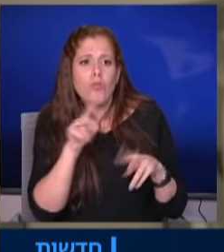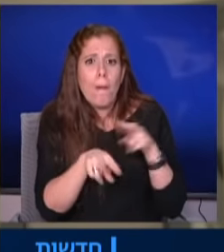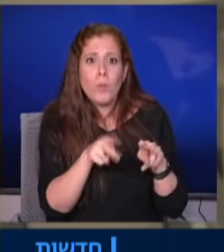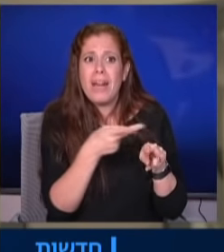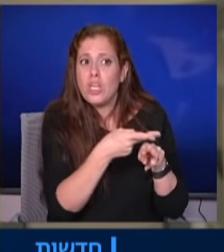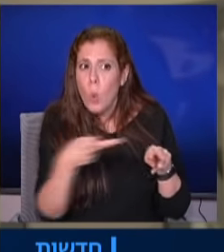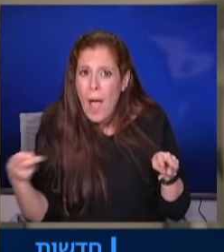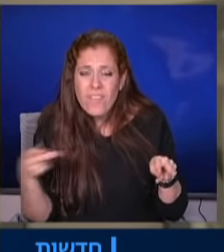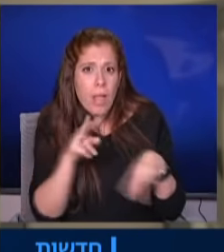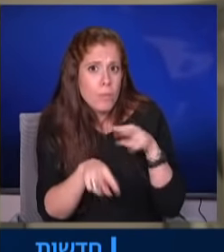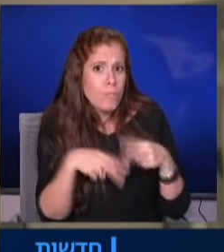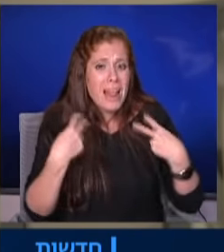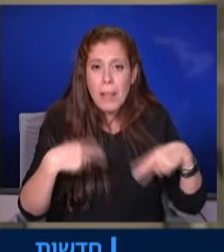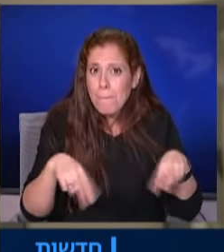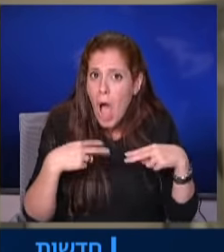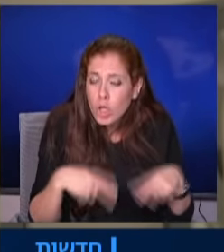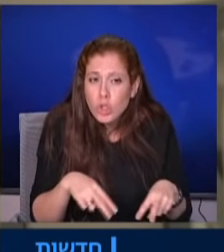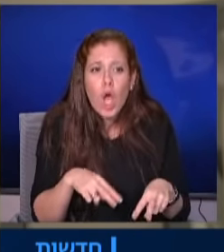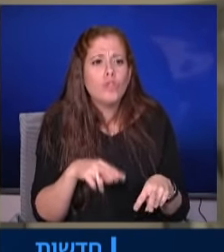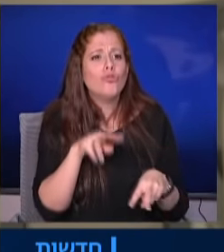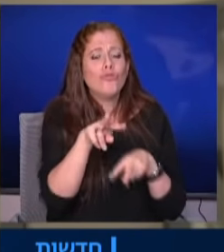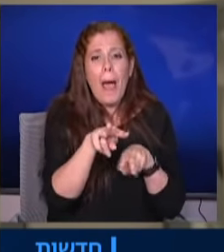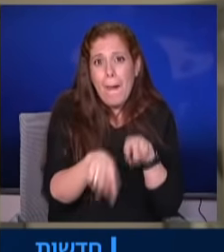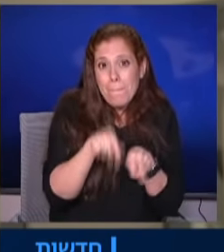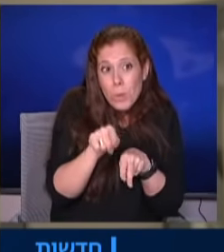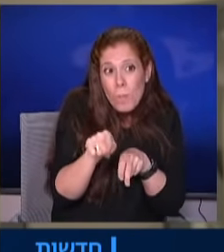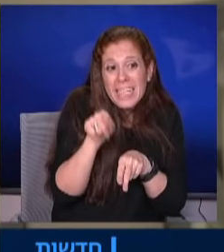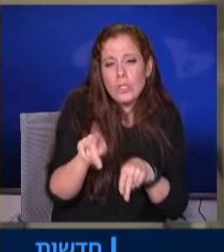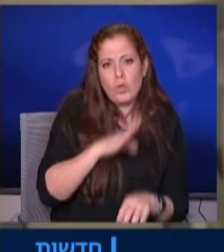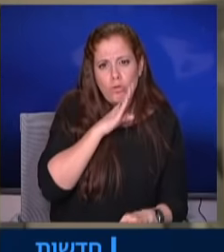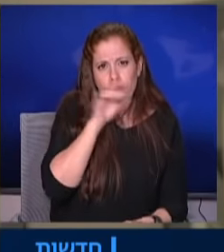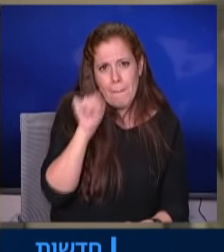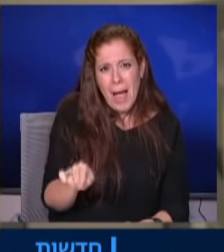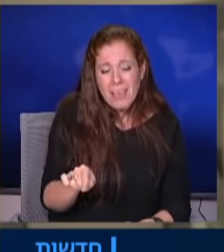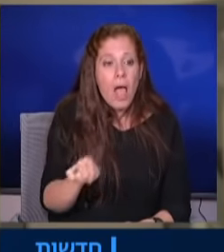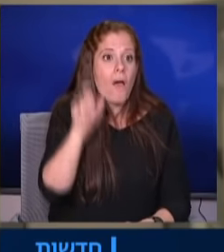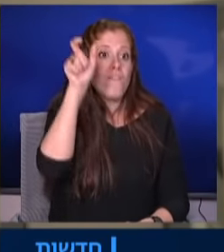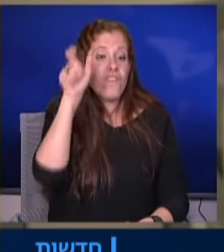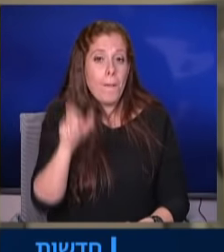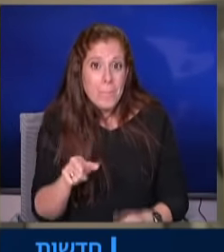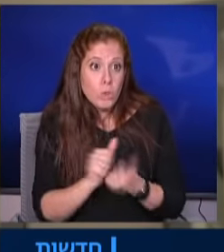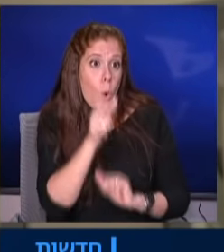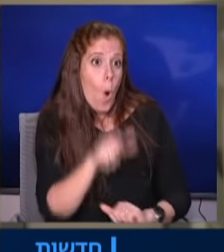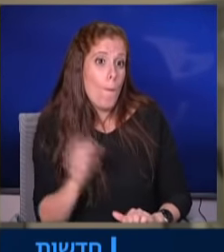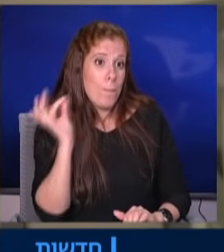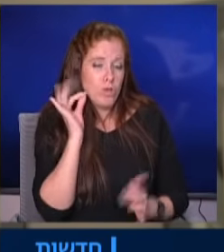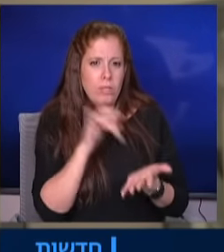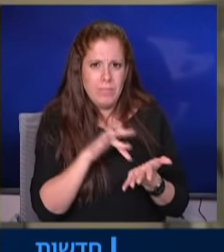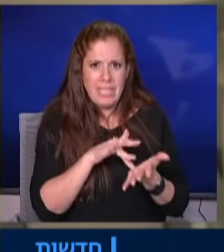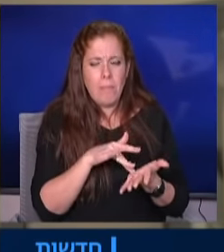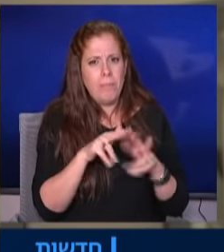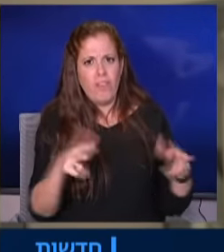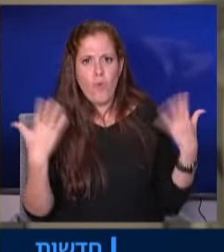שוכבת, המטופלת היא בחשש, המטופלת היא זאת שיש לה את הבעיה, ומישהו או מישהי נמצא בפוזיציה שהוא לבוש,